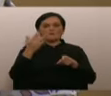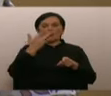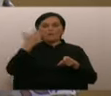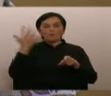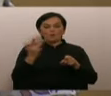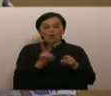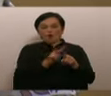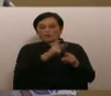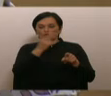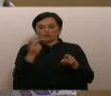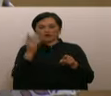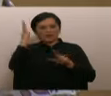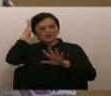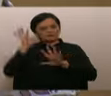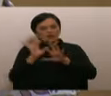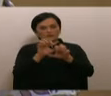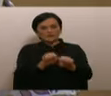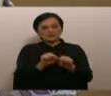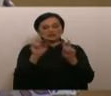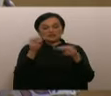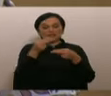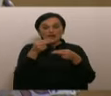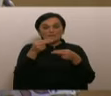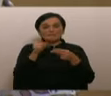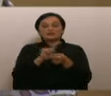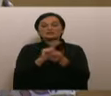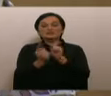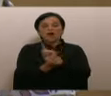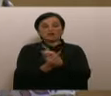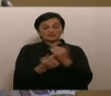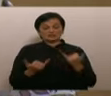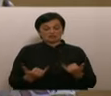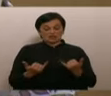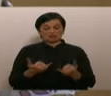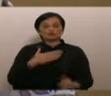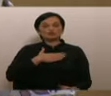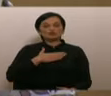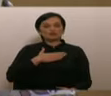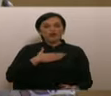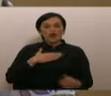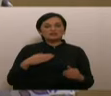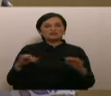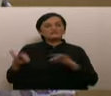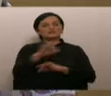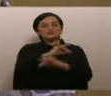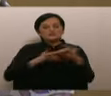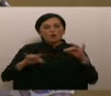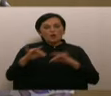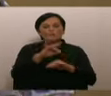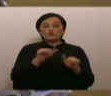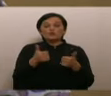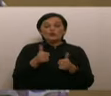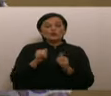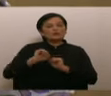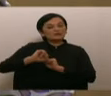პოლიტიკური თავდასხმების თემა იმის ნაცვლად, რომ დღეს ჩვენ აქ ყველაფერს საუბრობდეთ იმაზე, როგორ